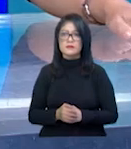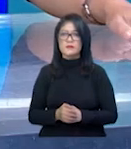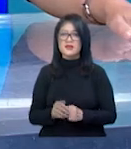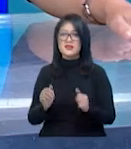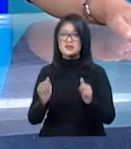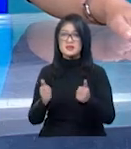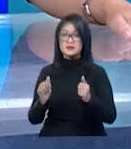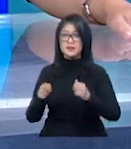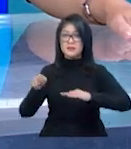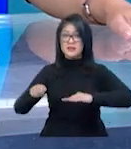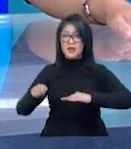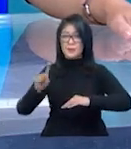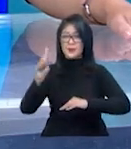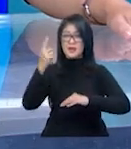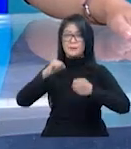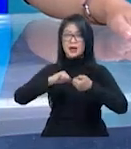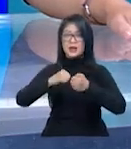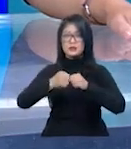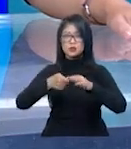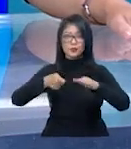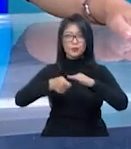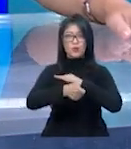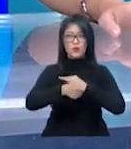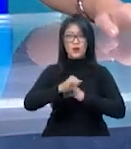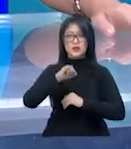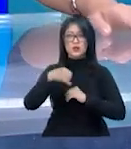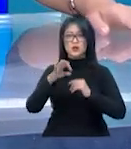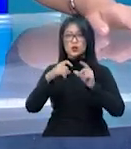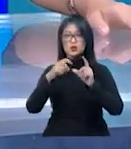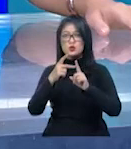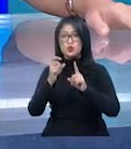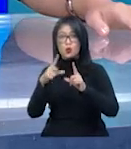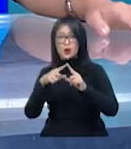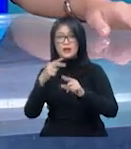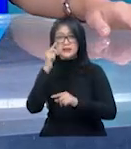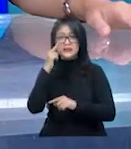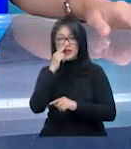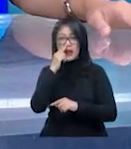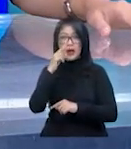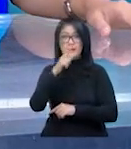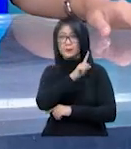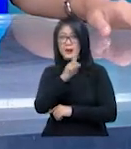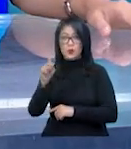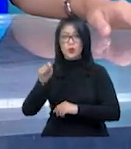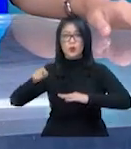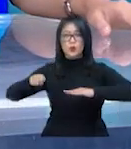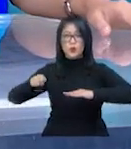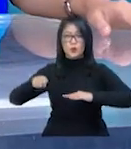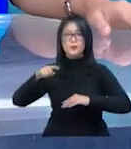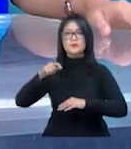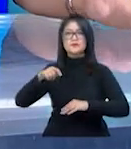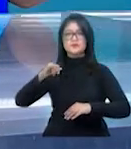jelang sidang perdana kasus pembunuhan berencana Brigadir Joshua Senin pekan depan tim kuasa hukum versi sambo menyebutkan pengakuan baru dari